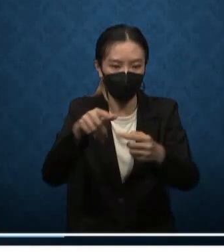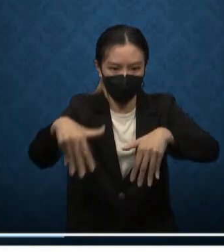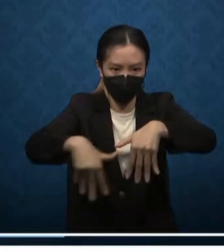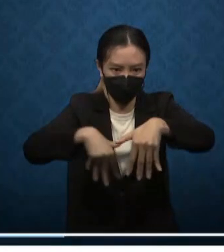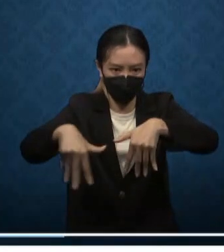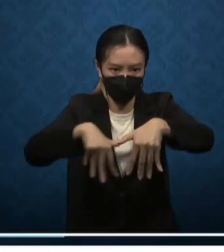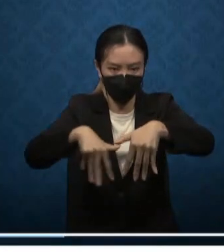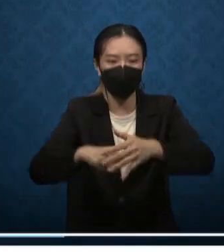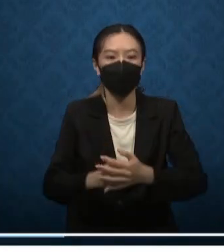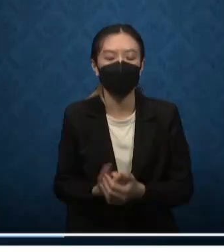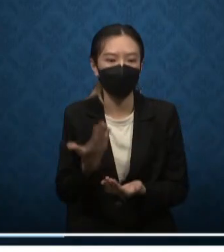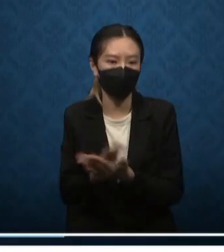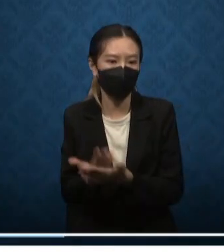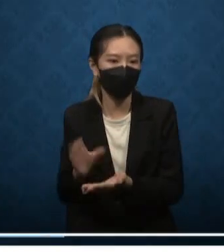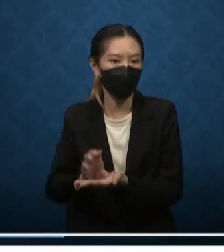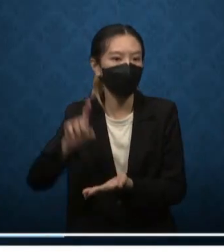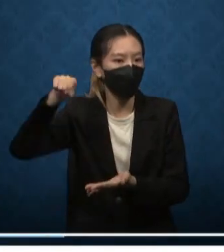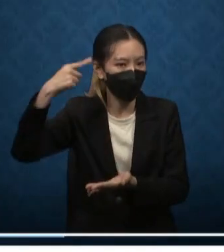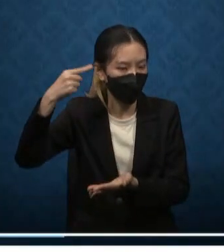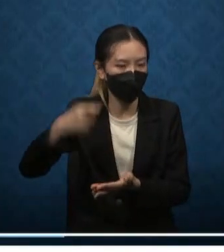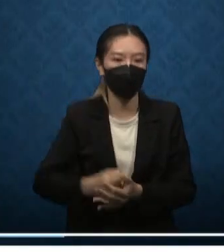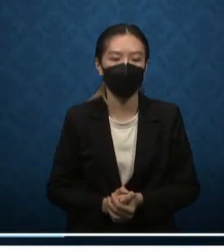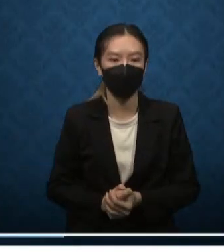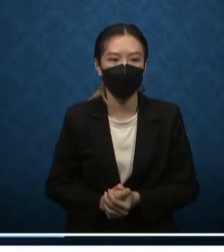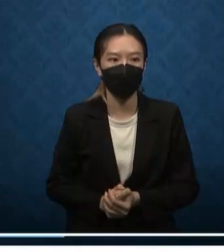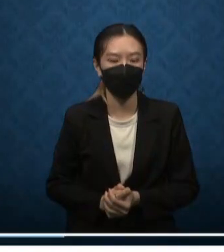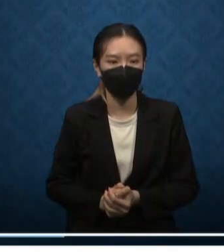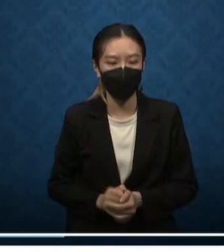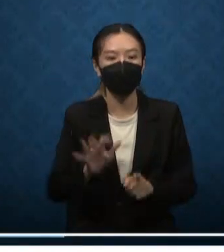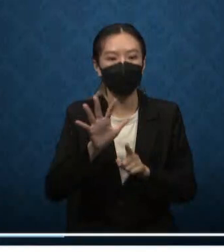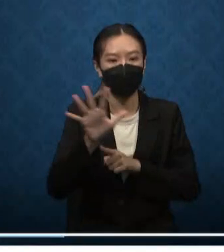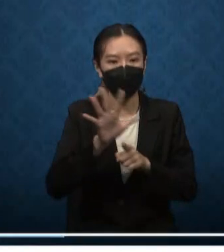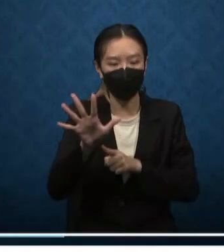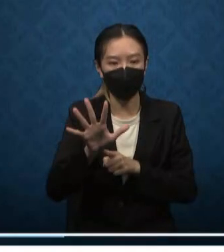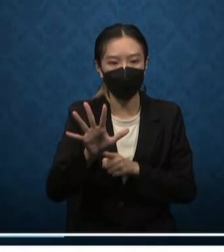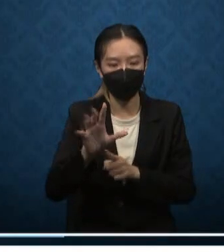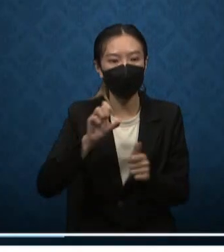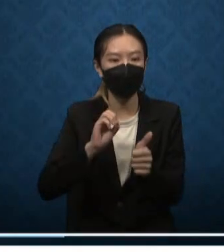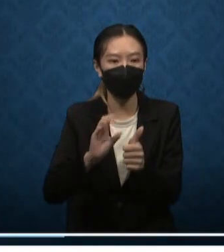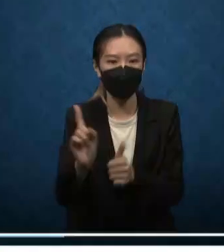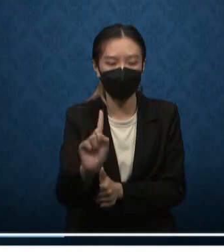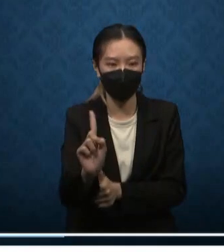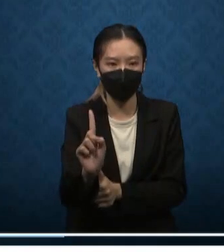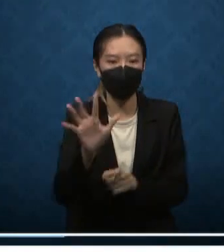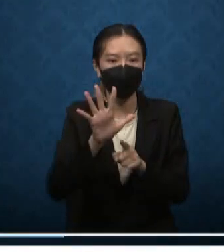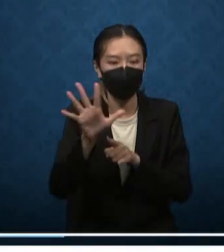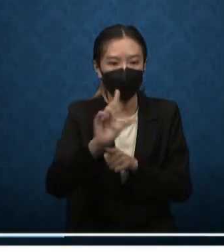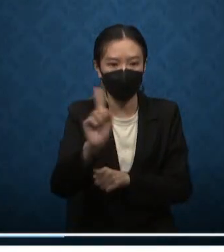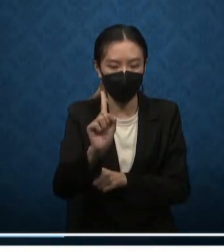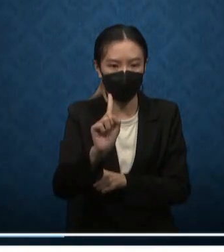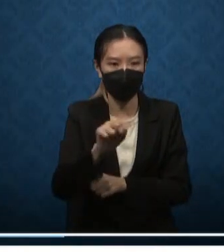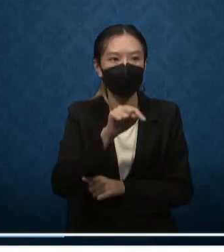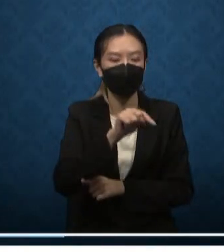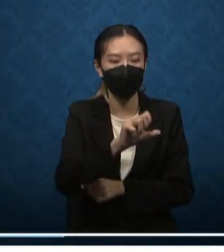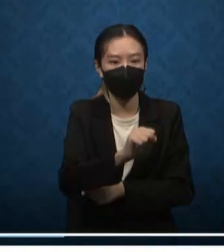กองทุนพัฒนาสตรีได้ข้อเสนอในส่วนที่ 5ค่ะมีการเสนอให้กำหนดให้ส.สปช